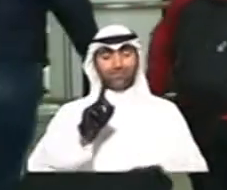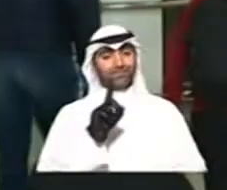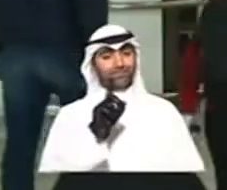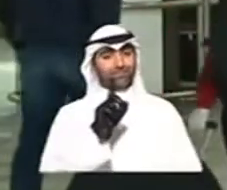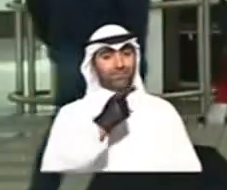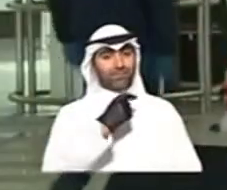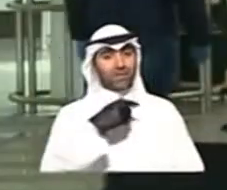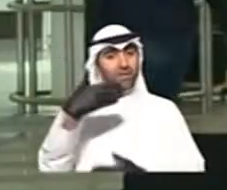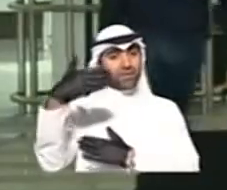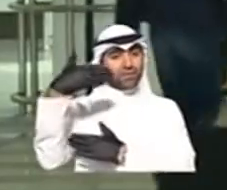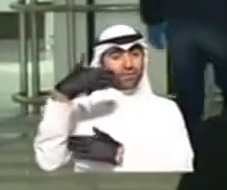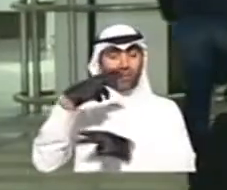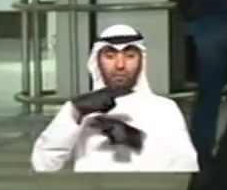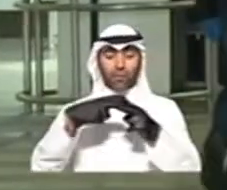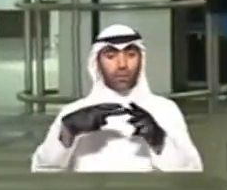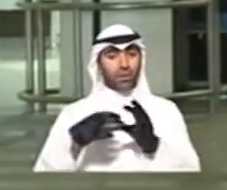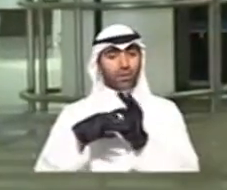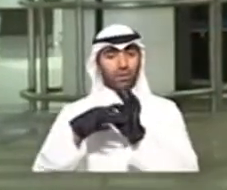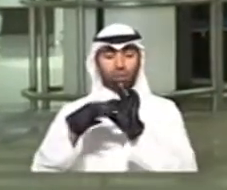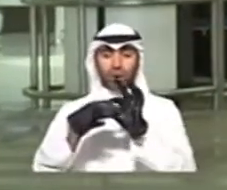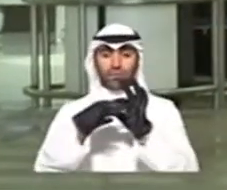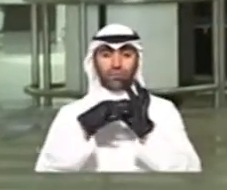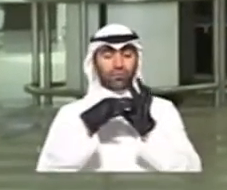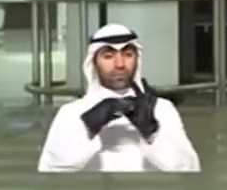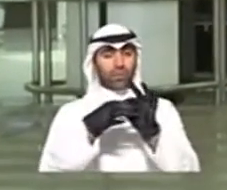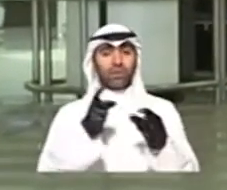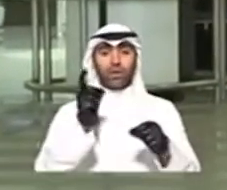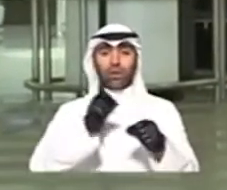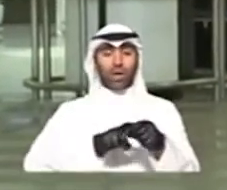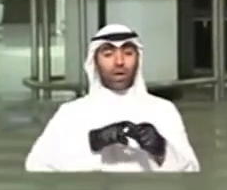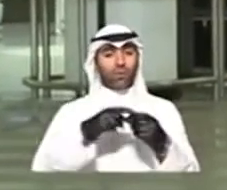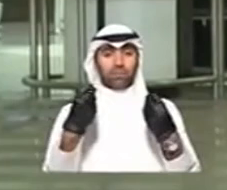الرعاية والاهتمام. مجدي عنبر